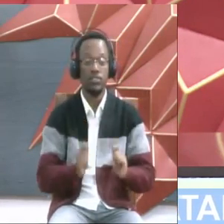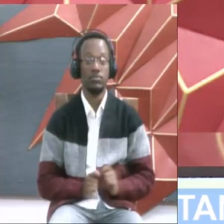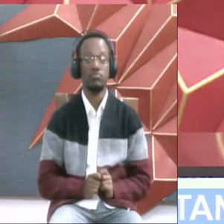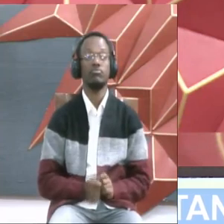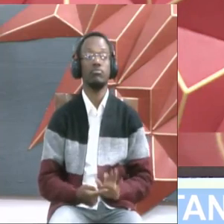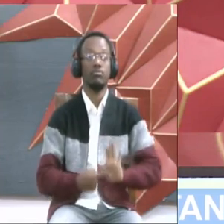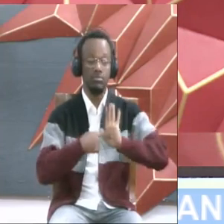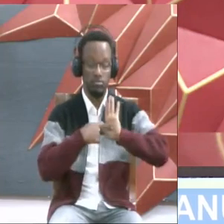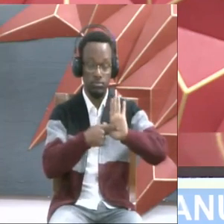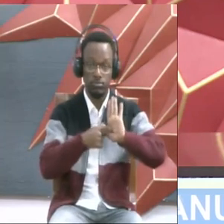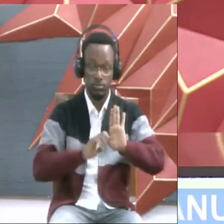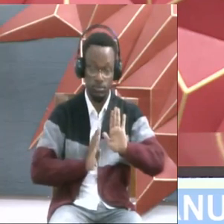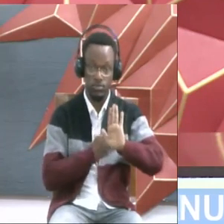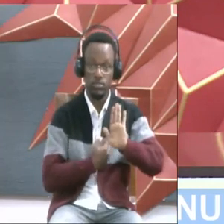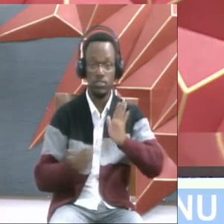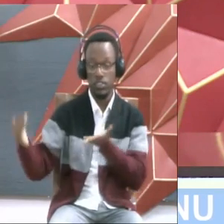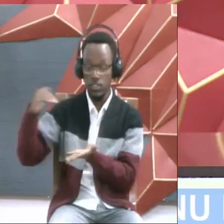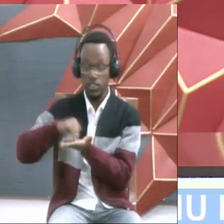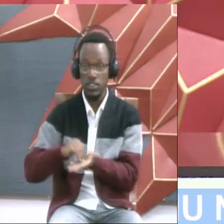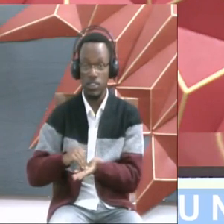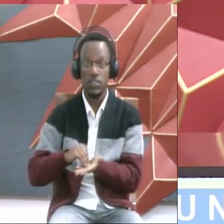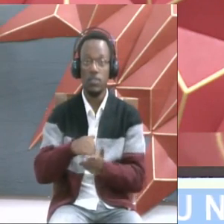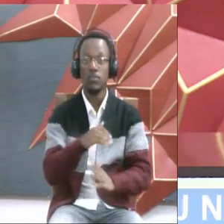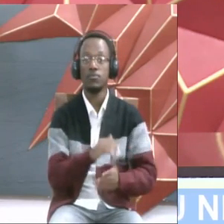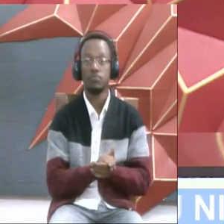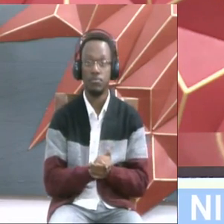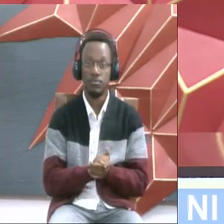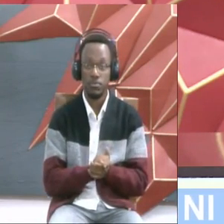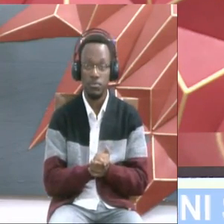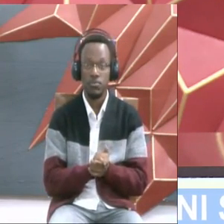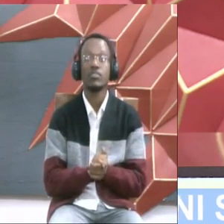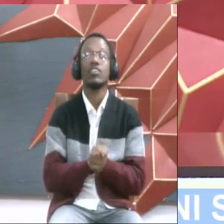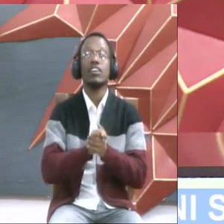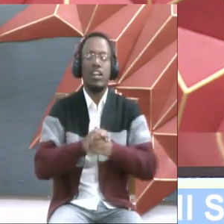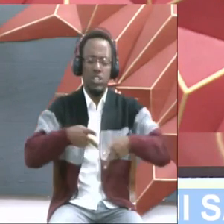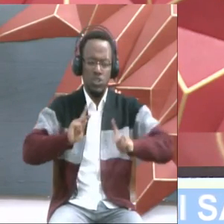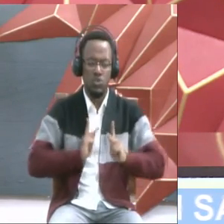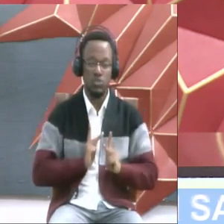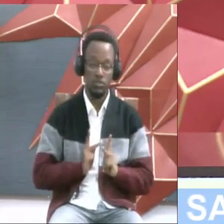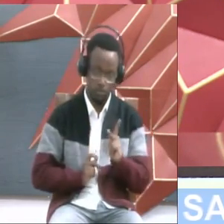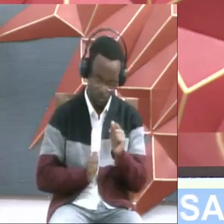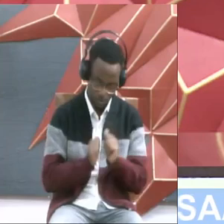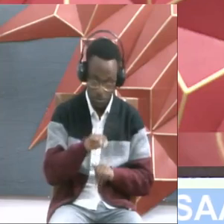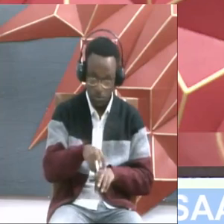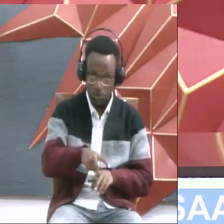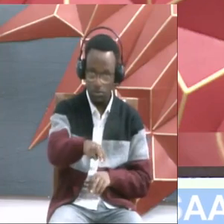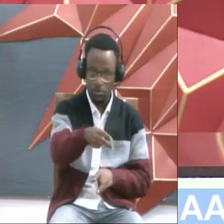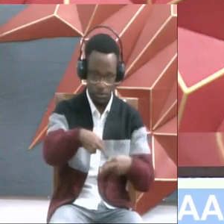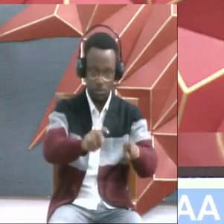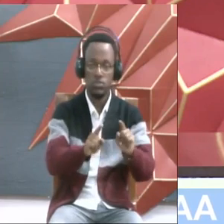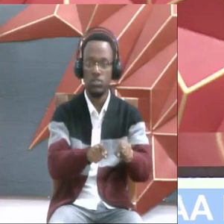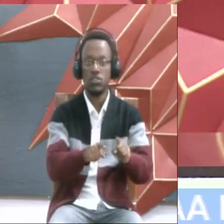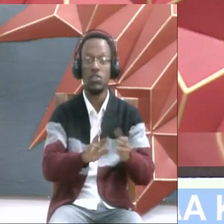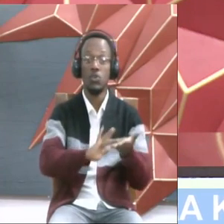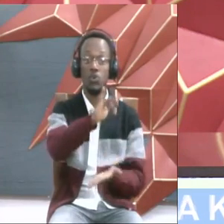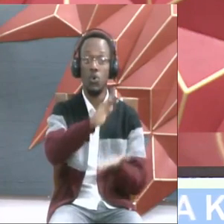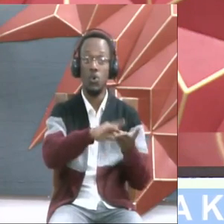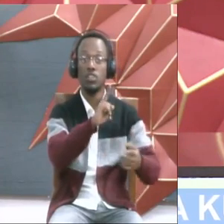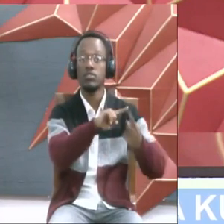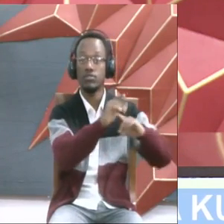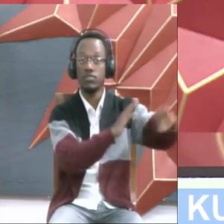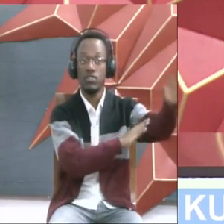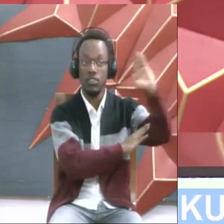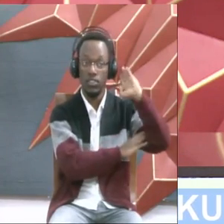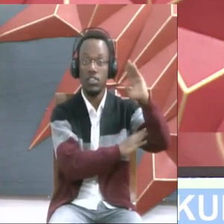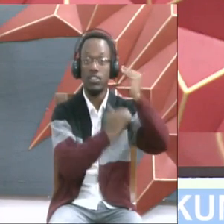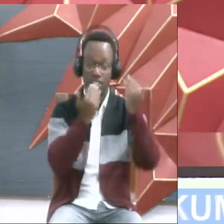yarayitweretse kandi idushoboza no kwicamo icyubahiro kibe icy'imana yacu ubu